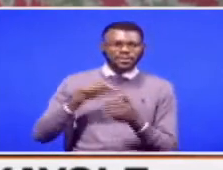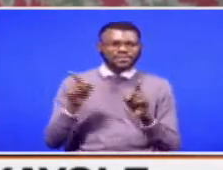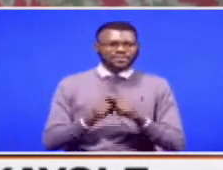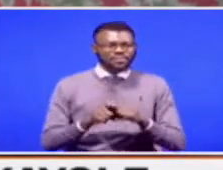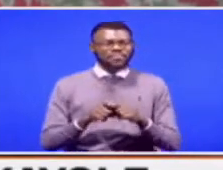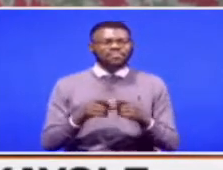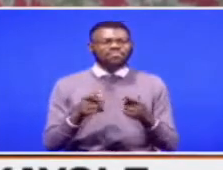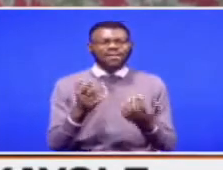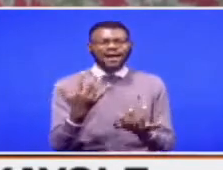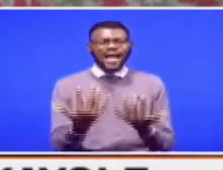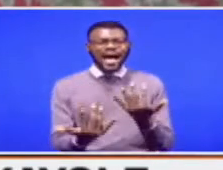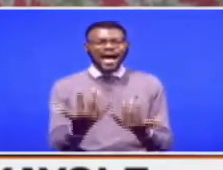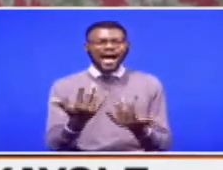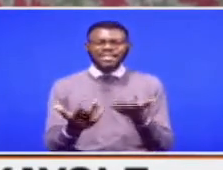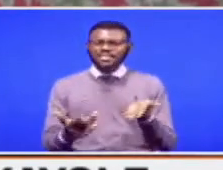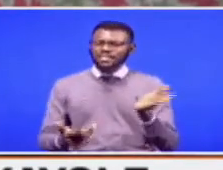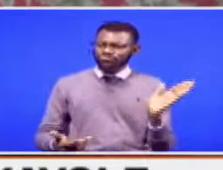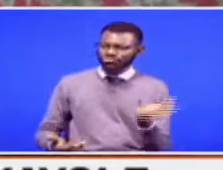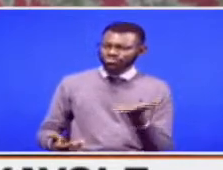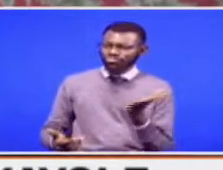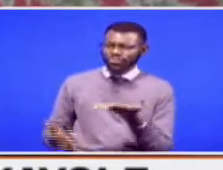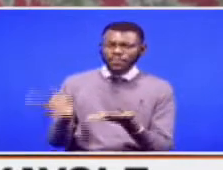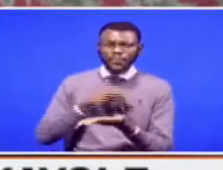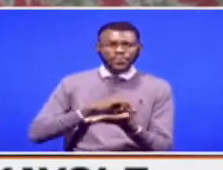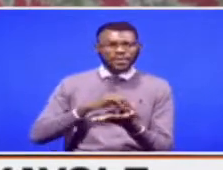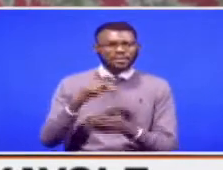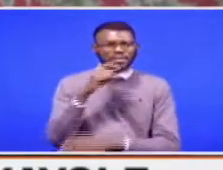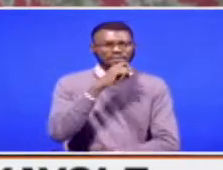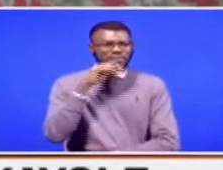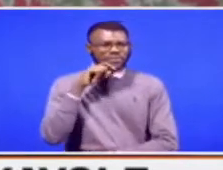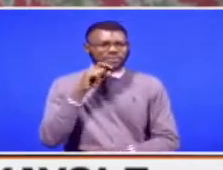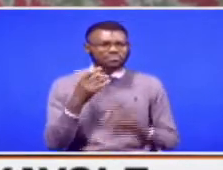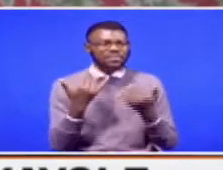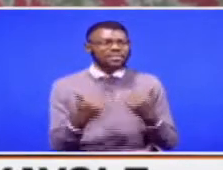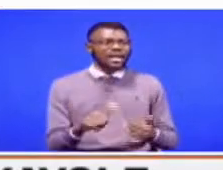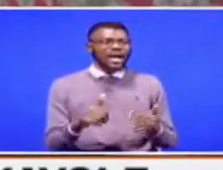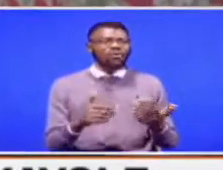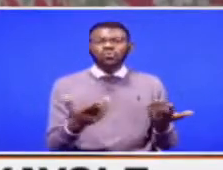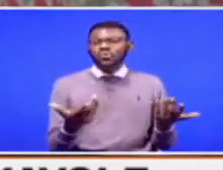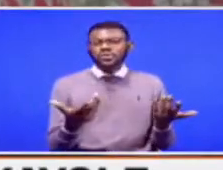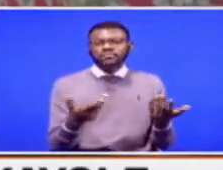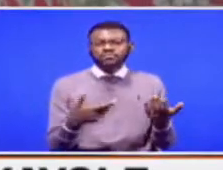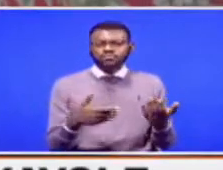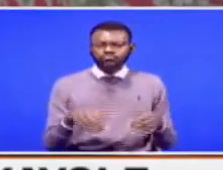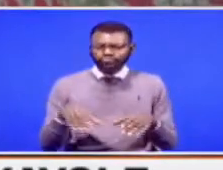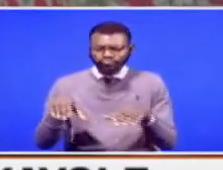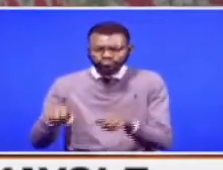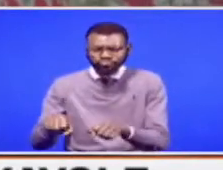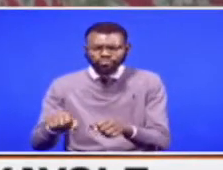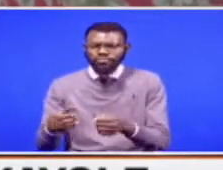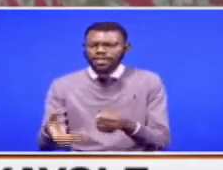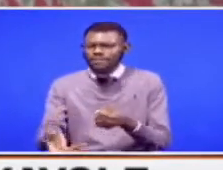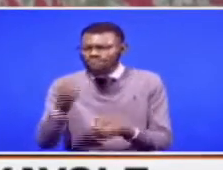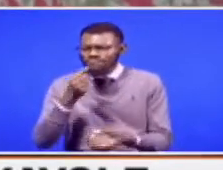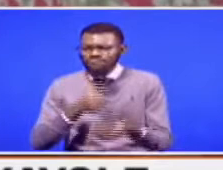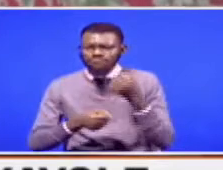ni kukauka inakauka. Na saa hii yenye inatoka wanausia watu. Sasa ningependa